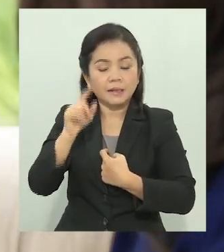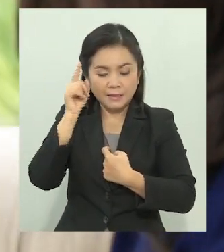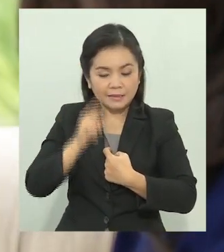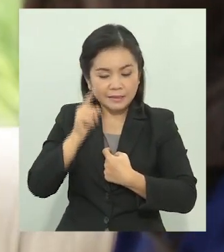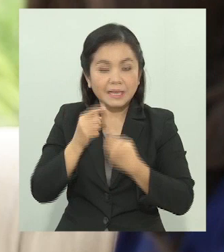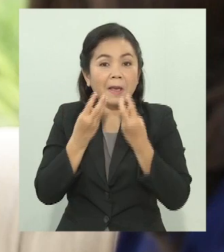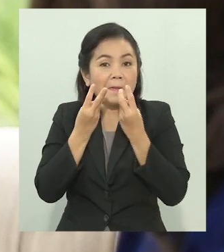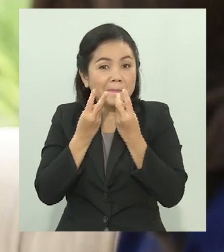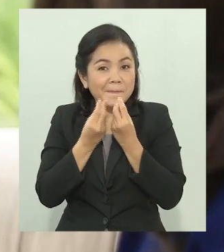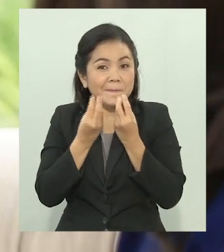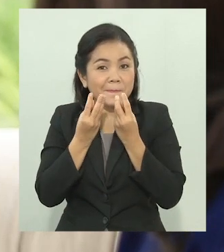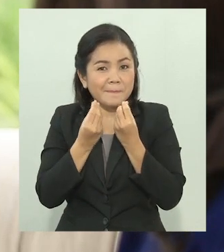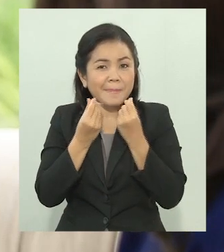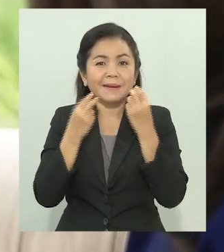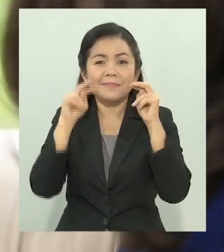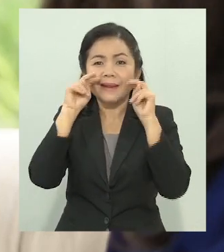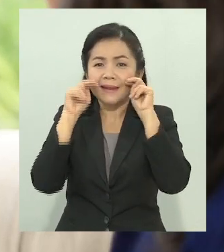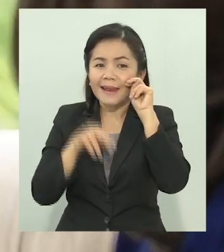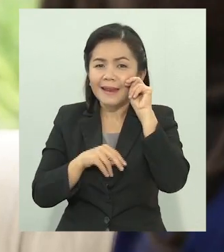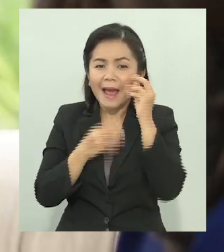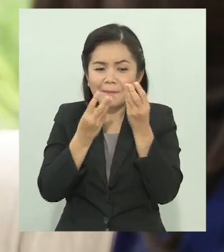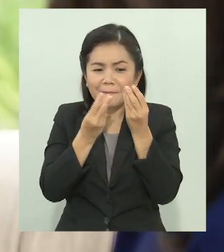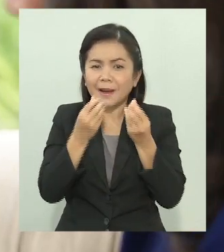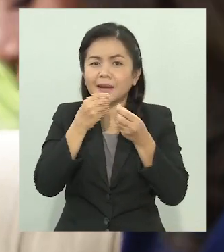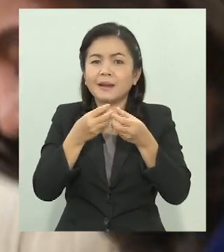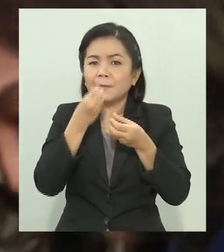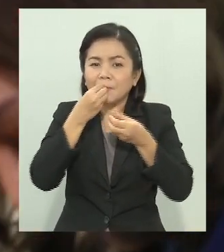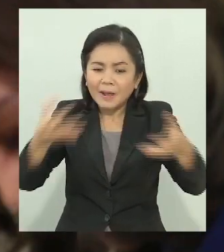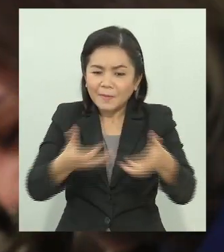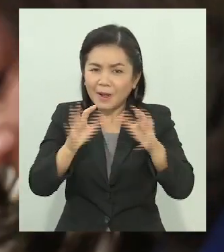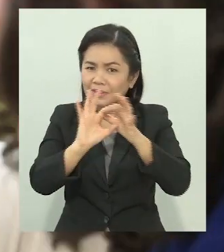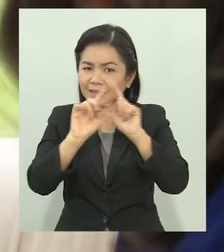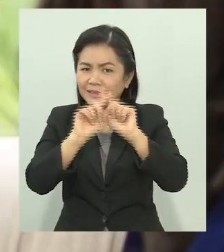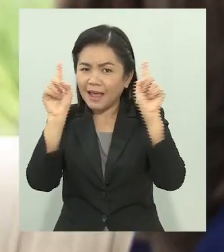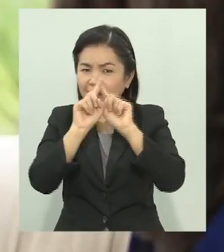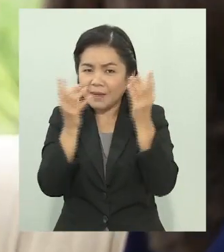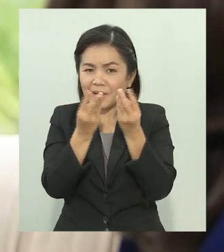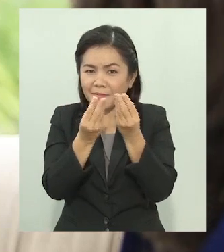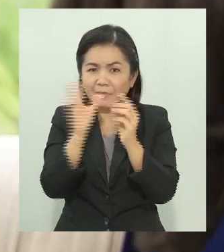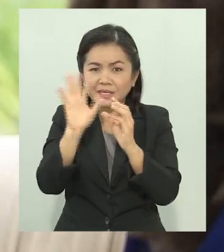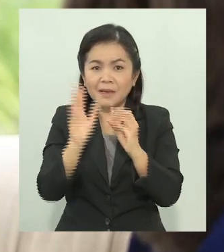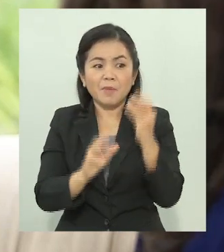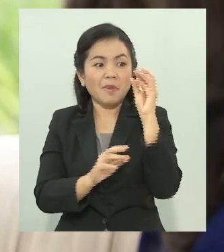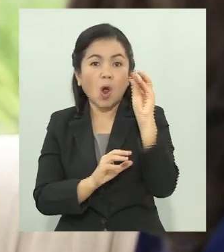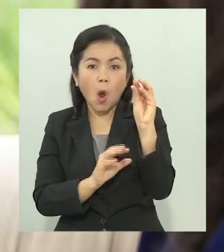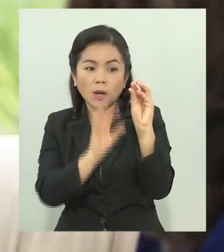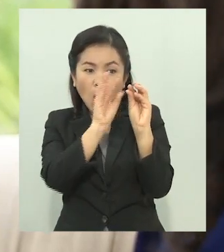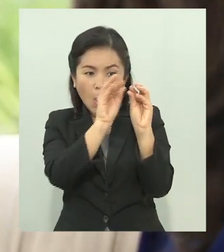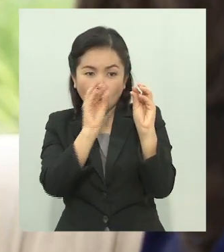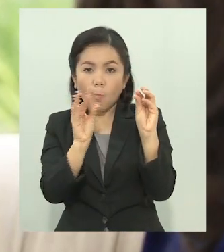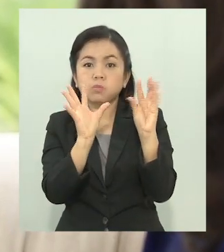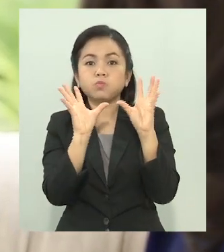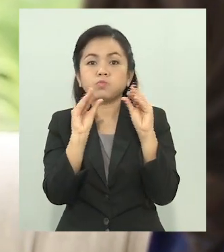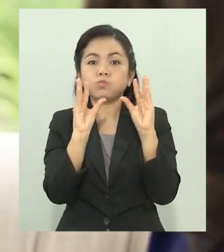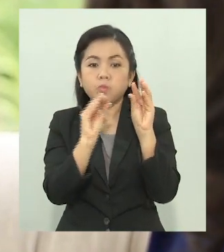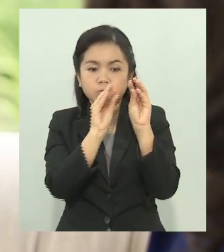ไอ้ตัวไขมันมันไม่ได้เป็นเหมือนน้ำมันเหมือนน้ำมันทำอาหารอะไรไม่ใช่มันเป็นก้อนไขมันนิ่มๆใช่ครับเป็นก้อน